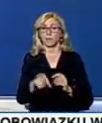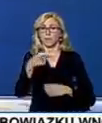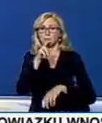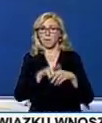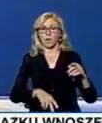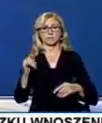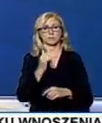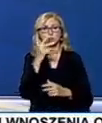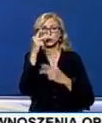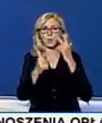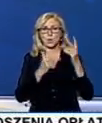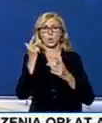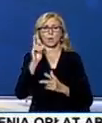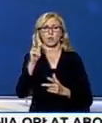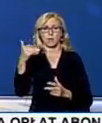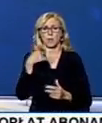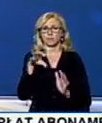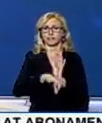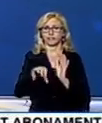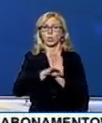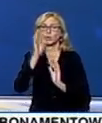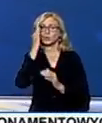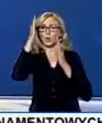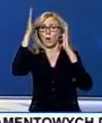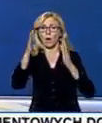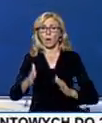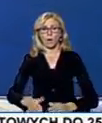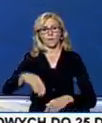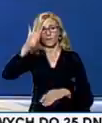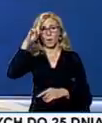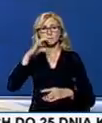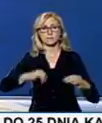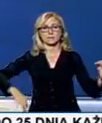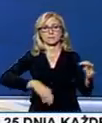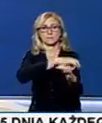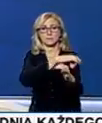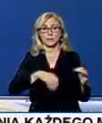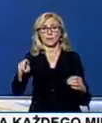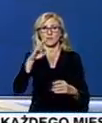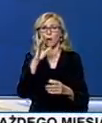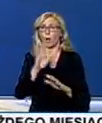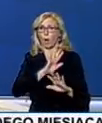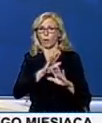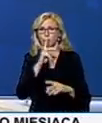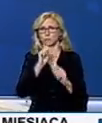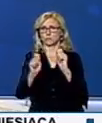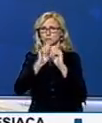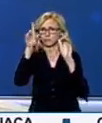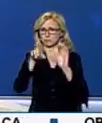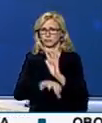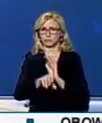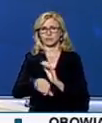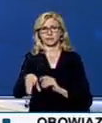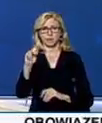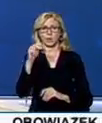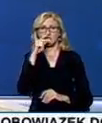Policja wciąż szuka wandali, którzy zniszczyli szklaną elewację Łódzkiej Filharmonii. Pracownicy ochrony szkody zauważyli w poniedziałek. Szyby mogły